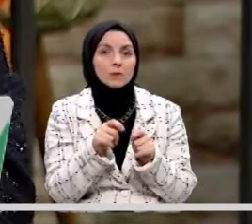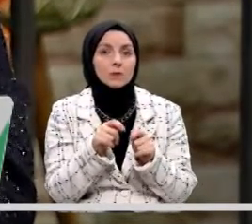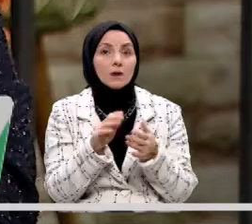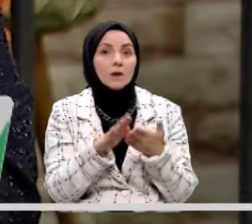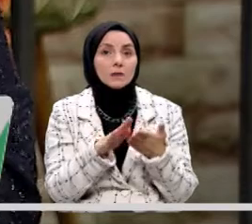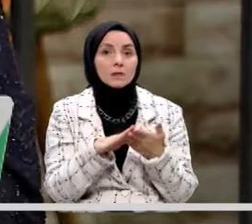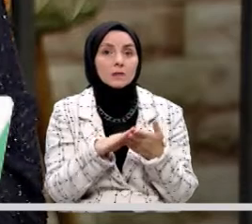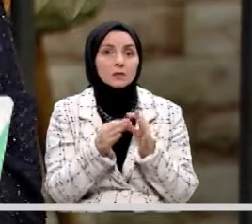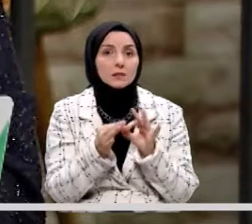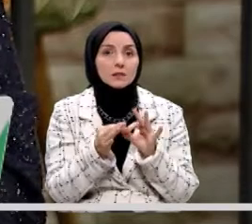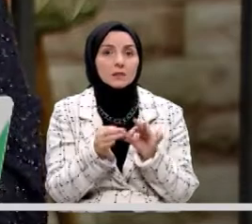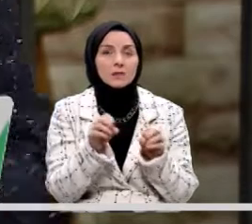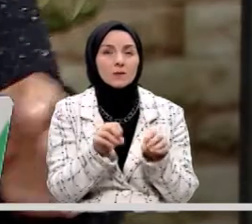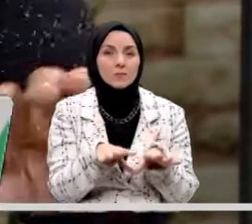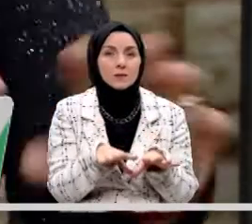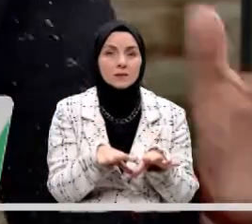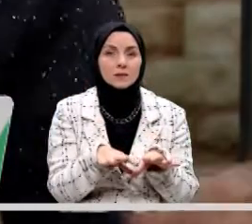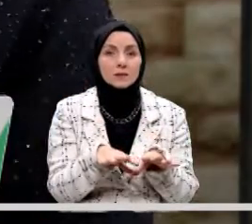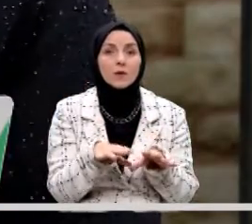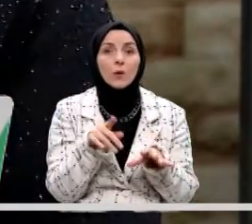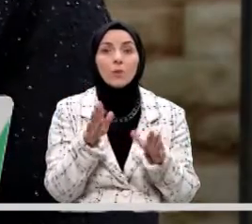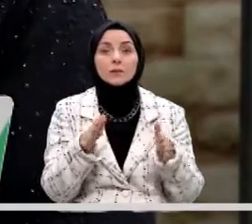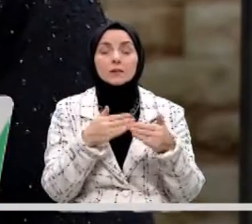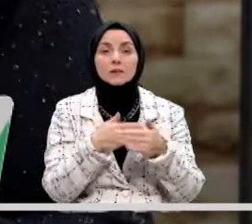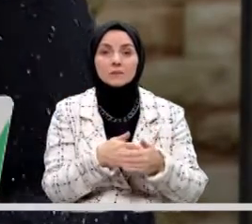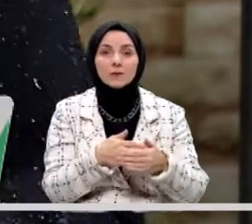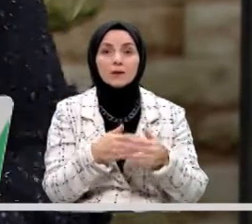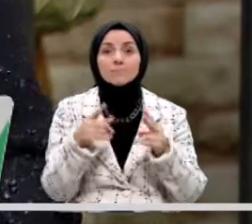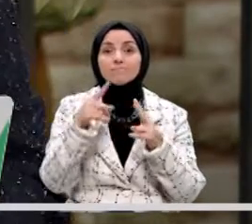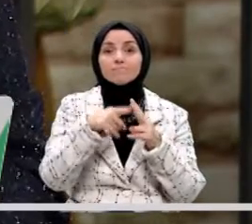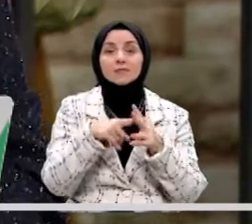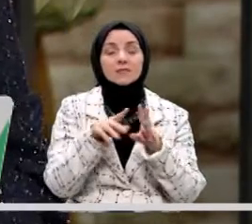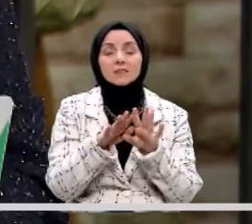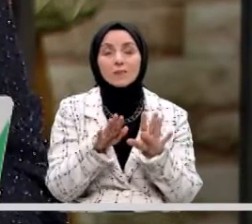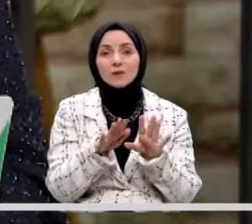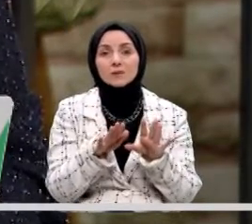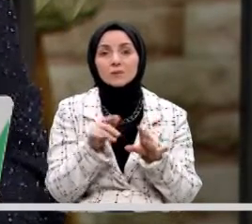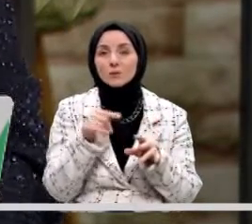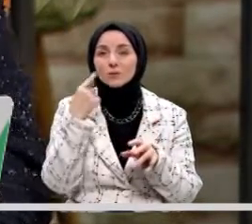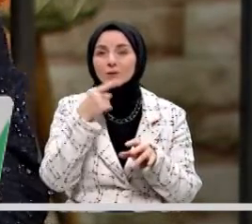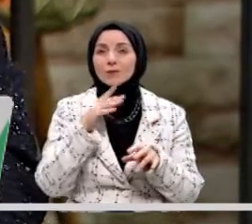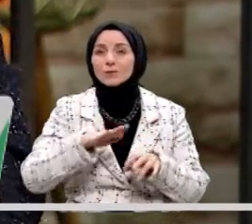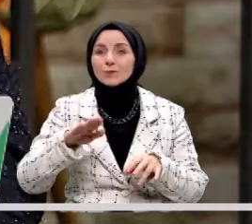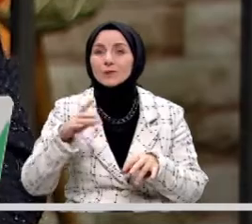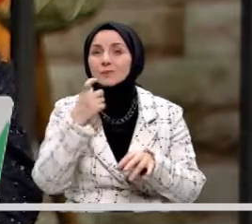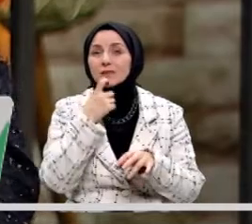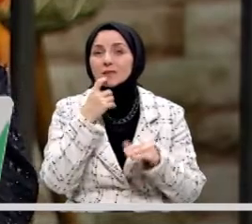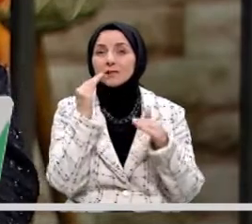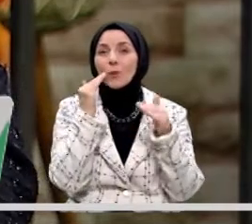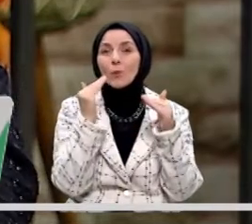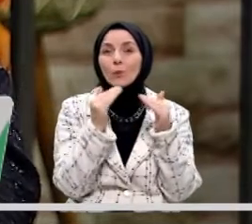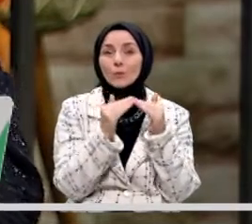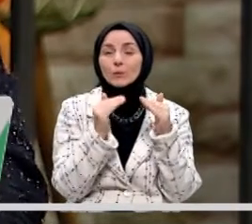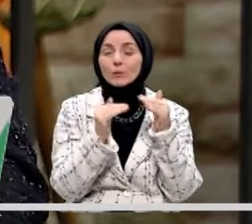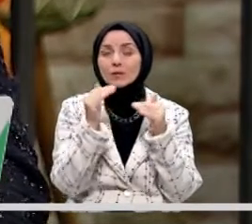ilişkileriyle Bırakın o noktayı o sınıfa dahil olmayı başaramaz o konuda o yüzden de çocuklarımızı yaşına uygun yetişirsin çok fazla